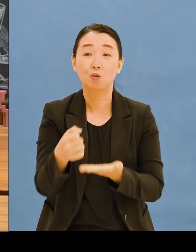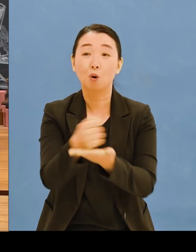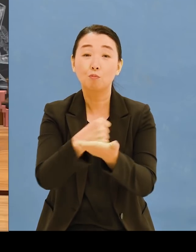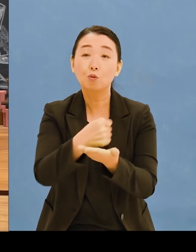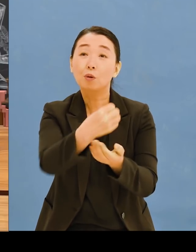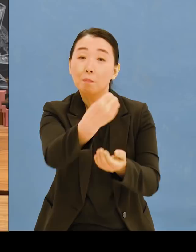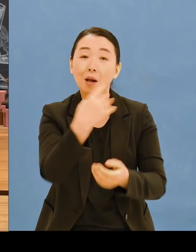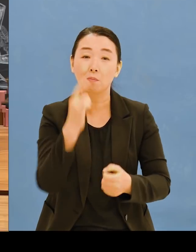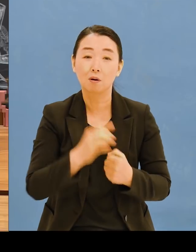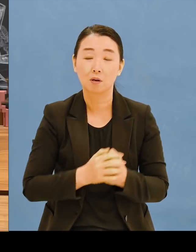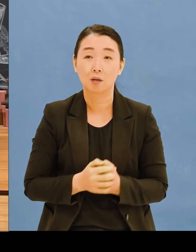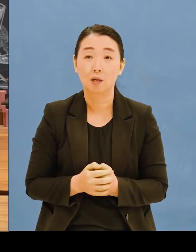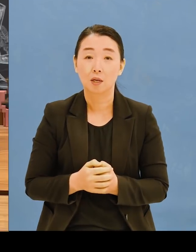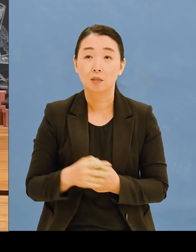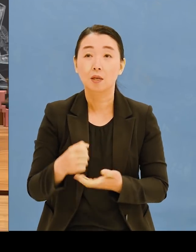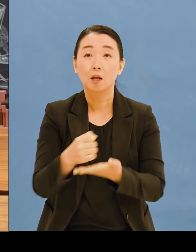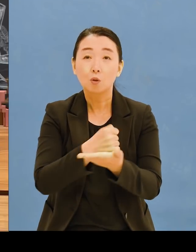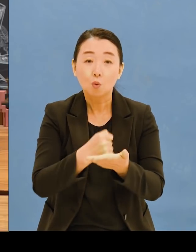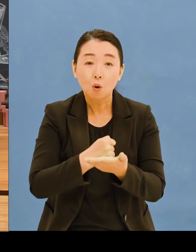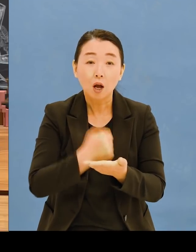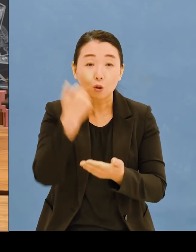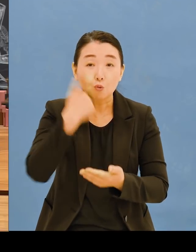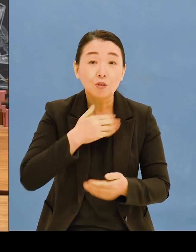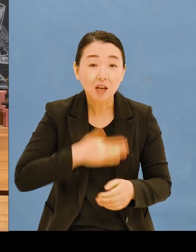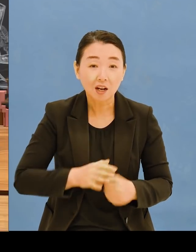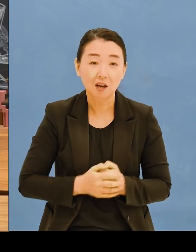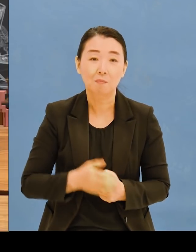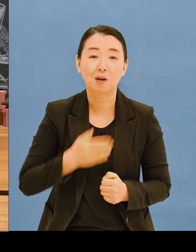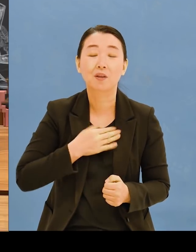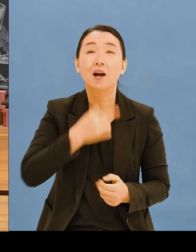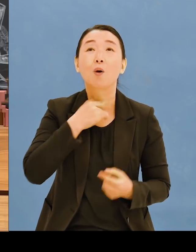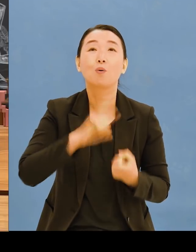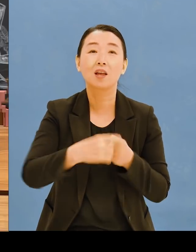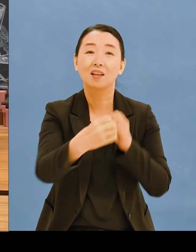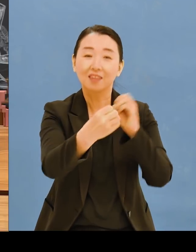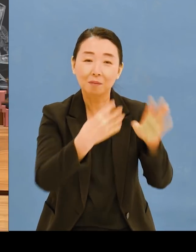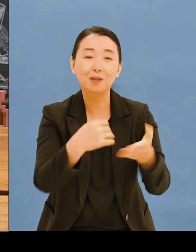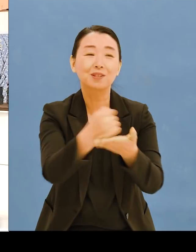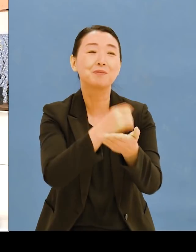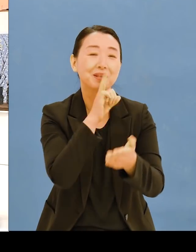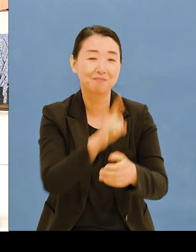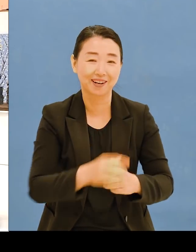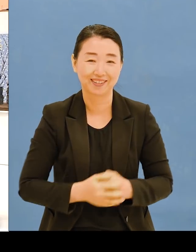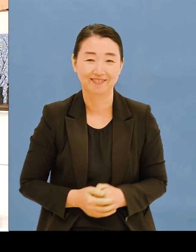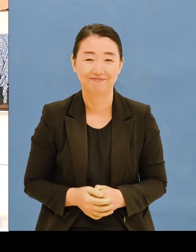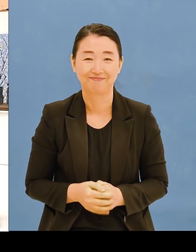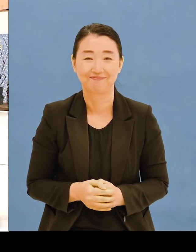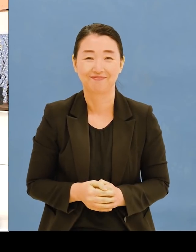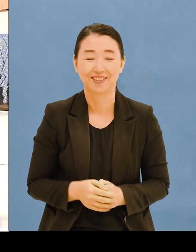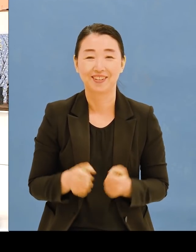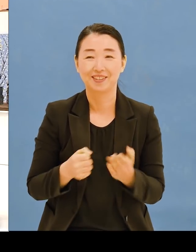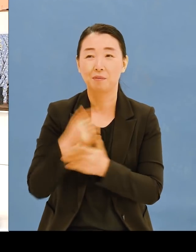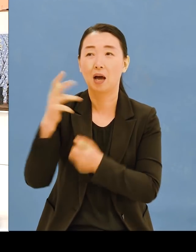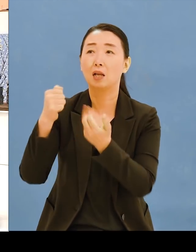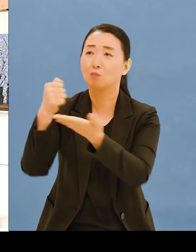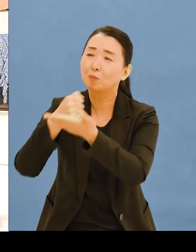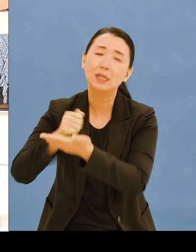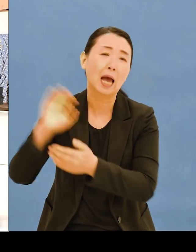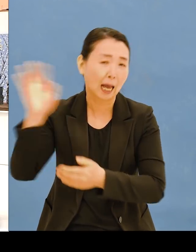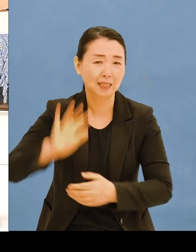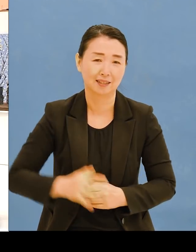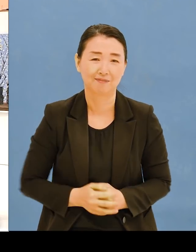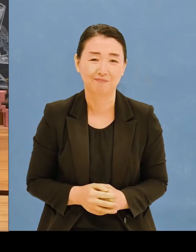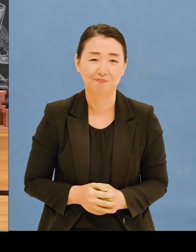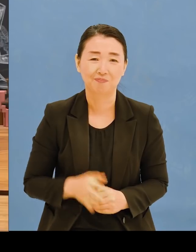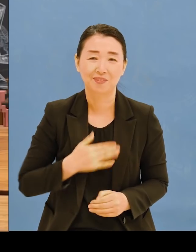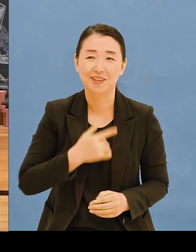얘기를 해주셨어요. 가장 용한 점쟁이는 누구인지 아느냐? 바로 내가 원하는 대답을 해주는 점쟁이다. 그거였어요. 정말. 그러니까 하나님은 점쟁이가 아닌